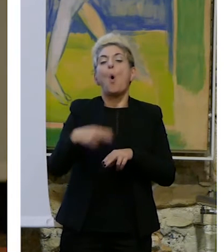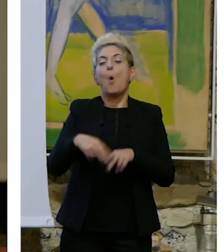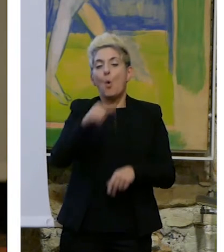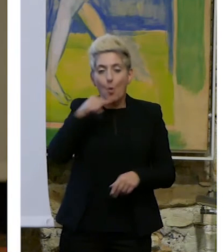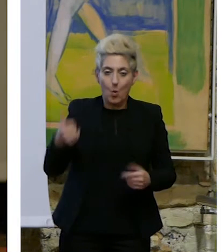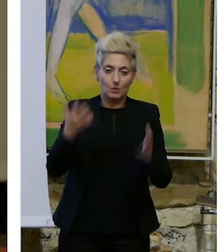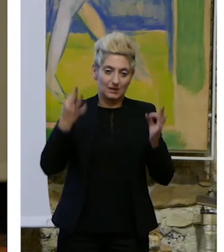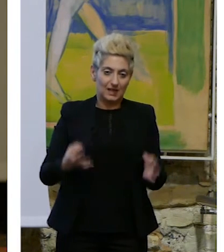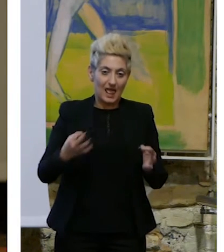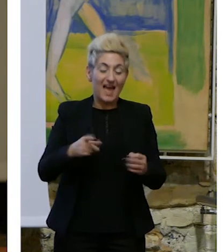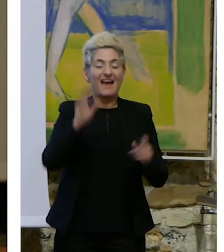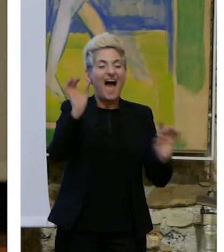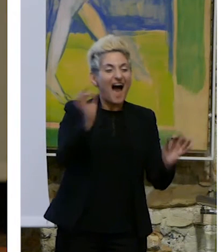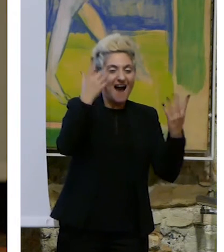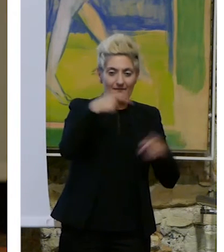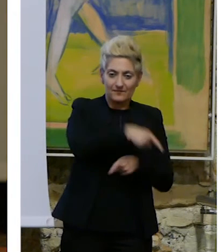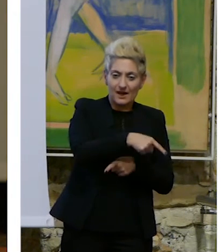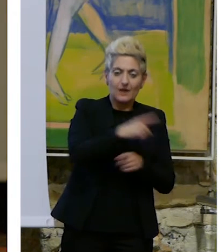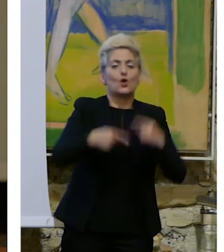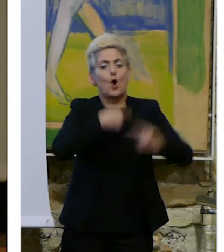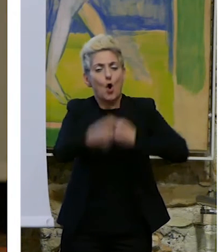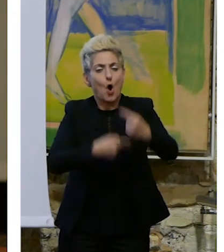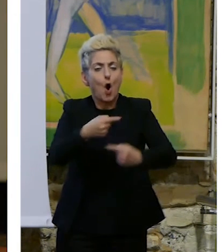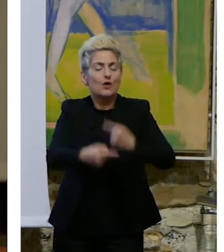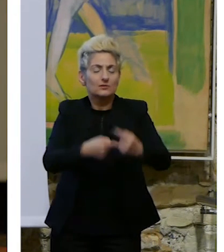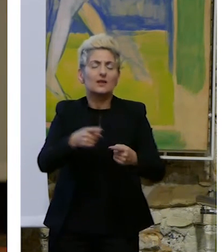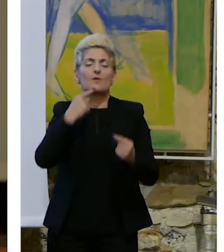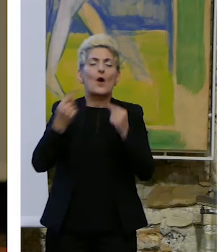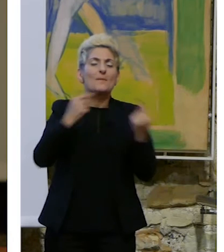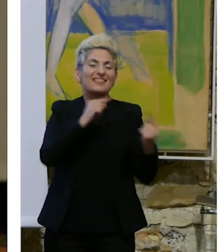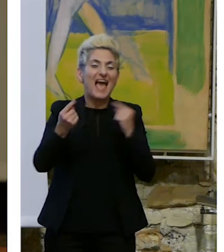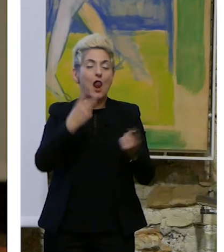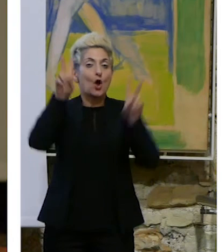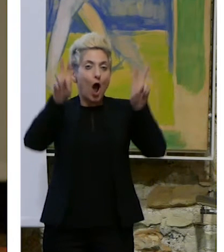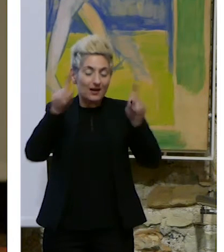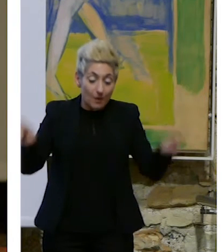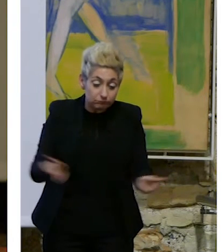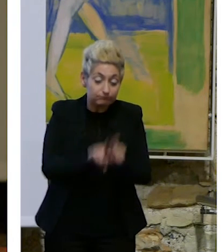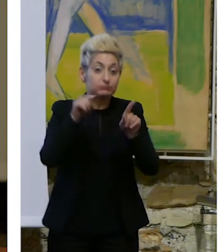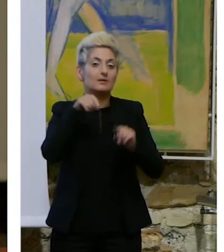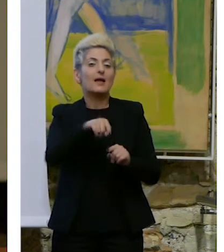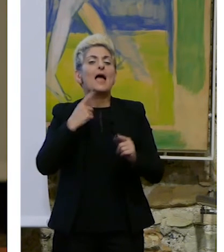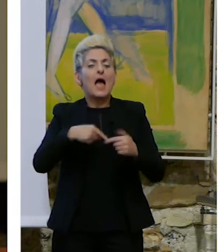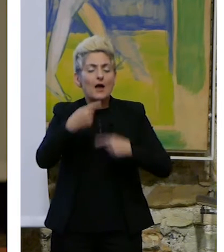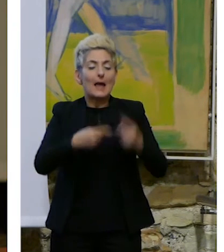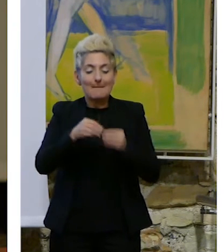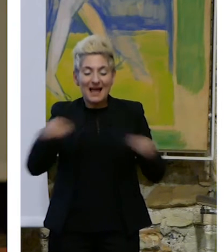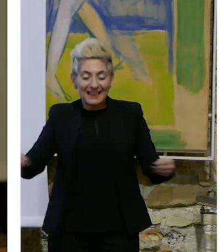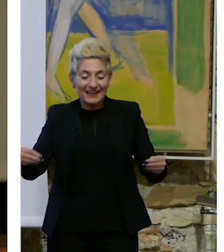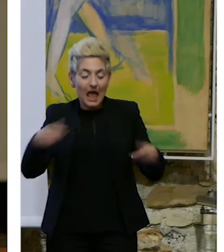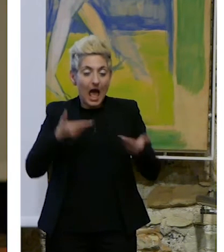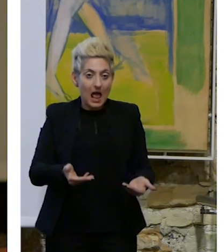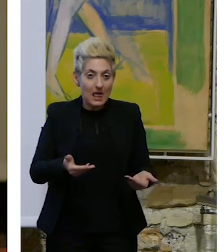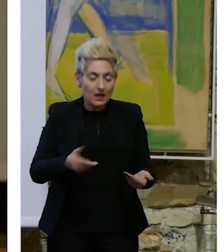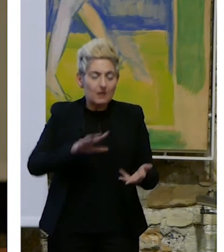del genere si replicasse con altri interventi che dialogano sempre sull'argomento e che siano tali da far sì che i materiali che